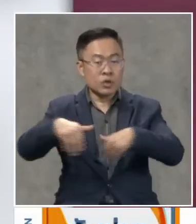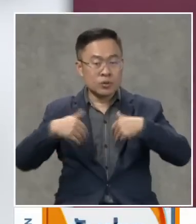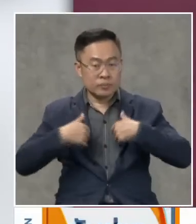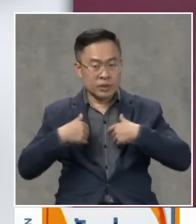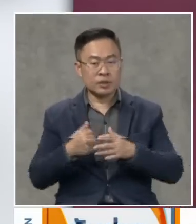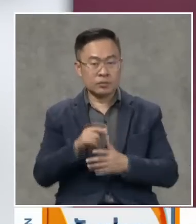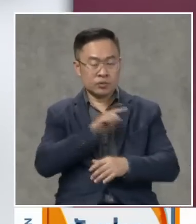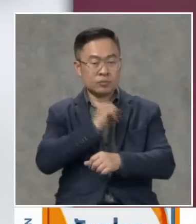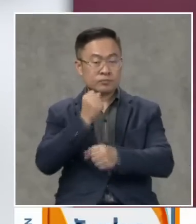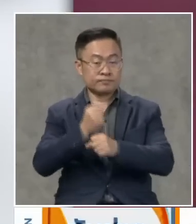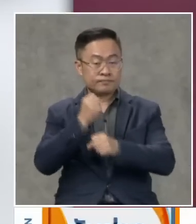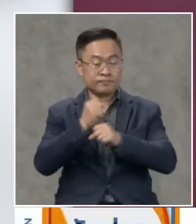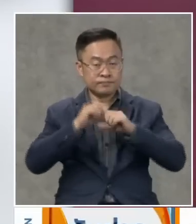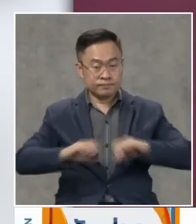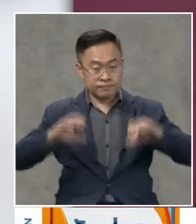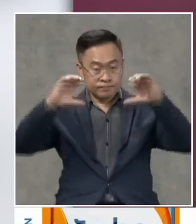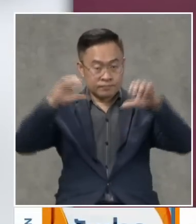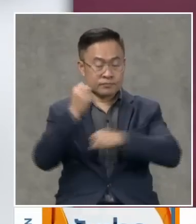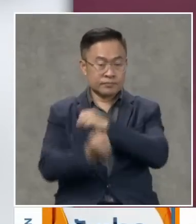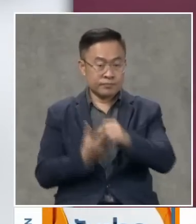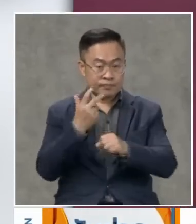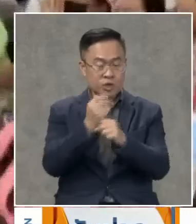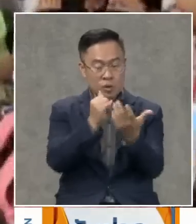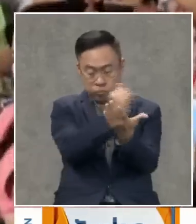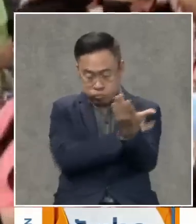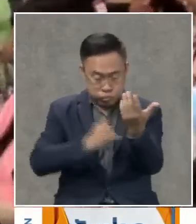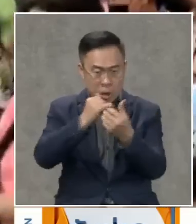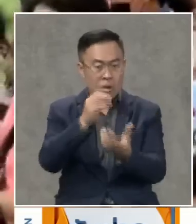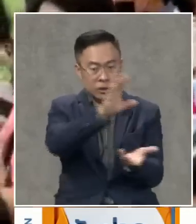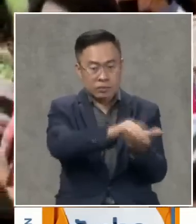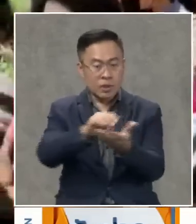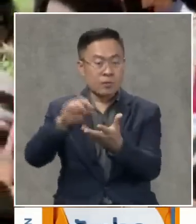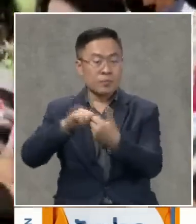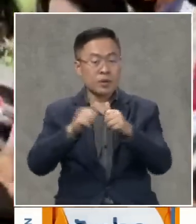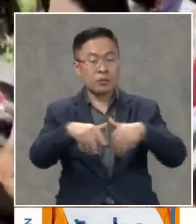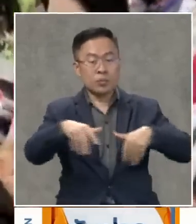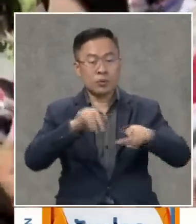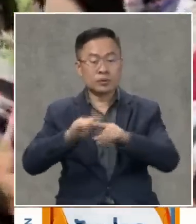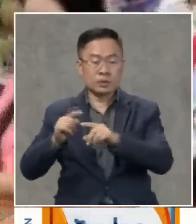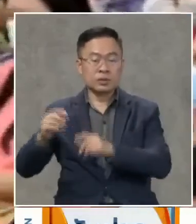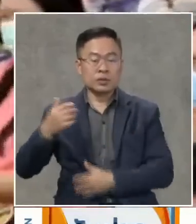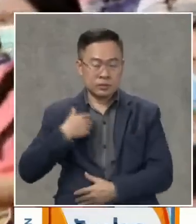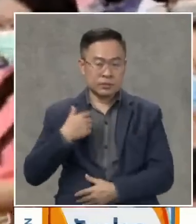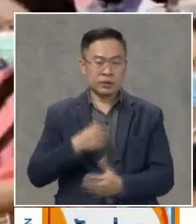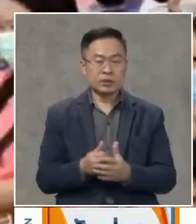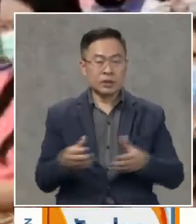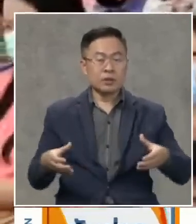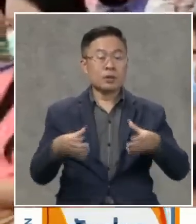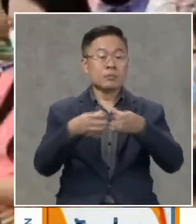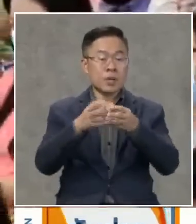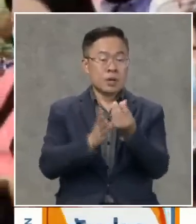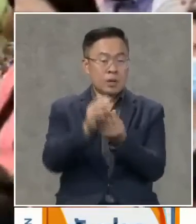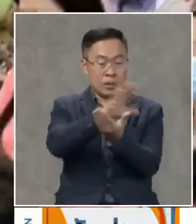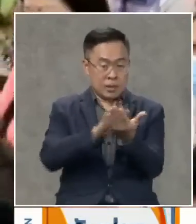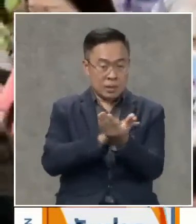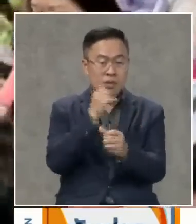ที่ดำรงตำแหน่งรัฐบาลชุดนี้นะคะก็ลงพื้นที่ทั่วประเทศรับฟังปัญหาของพี่น้องประชาชนพรรคเองเนี่ยนะคะ